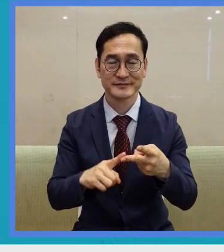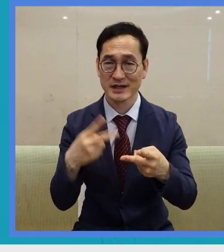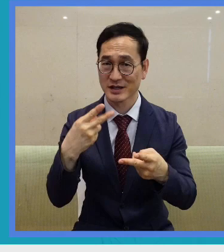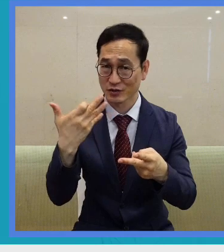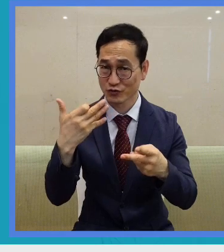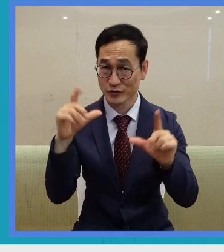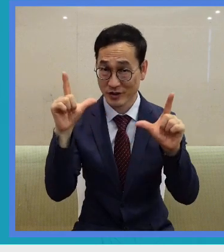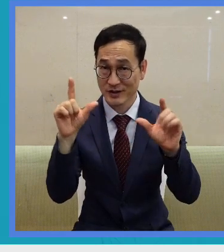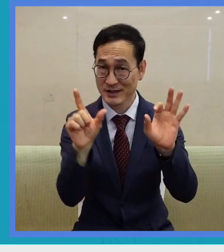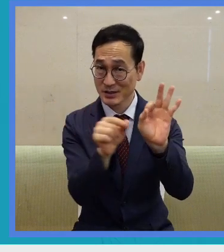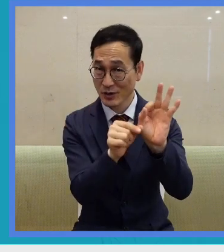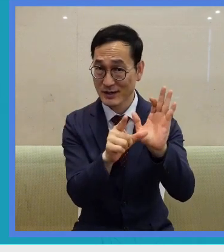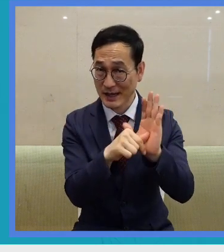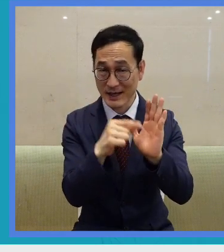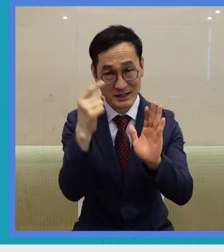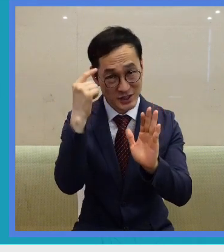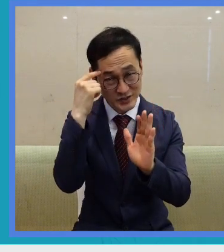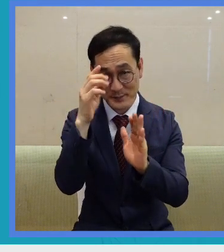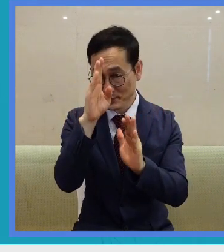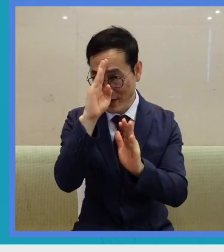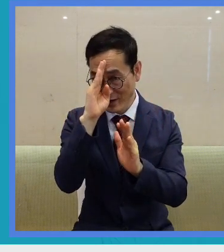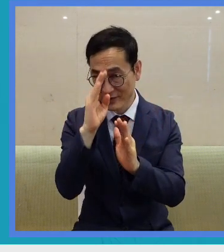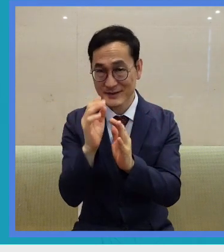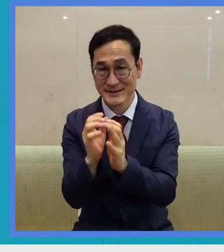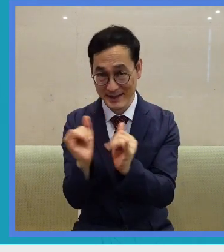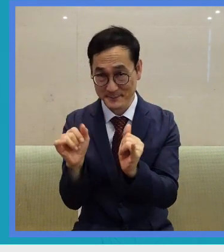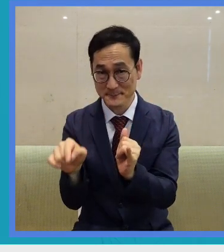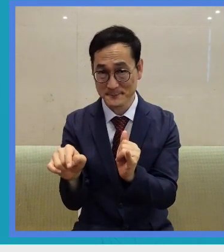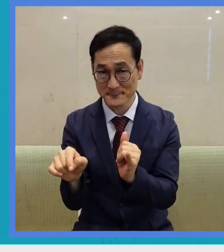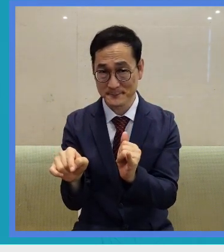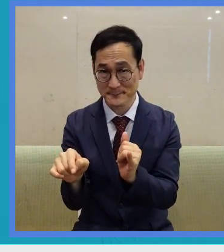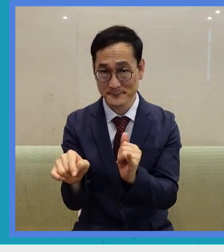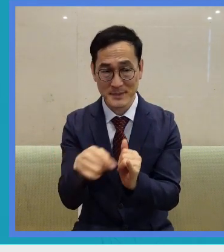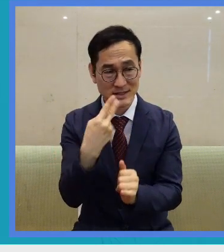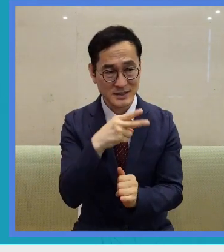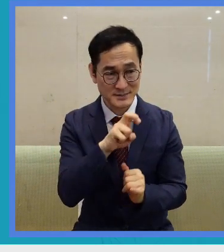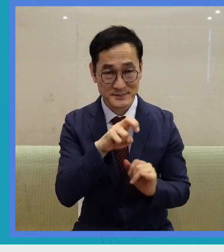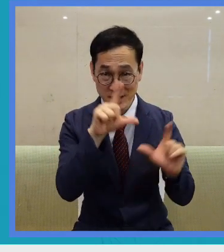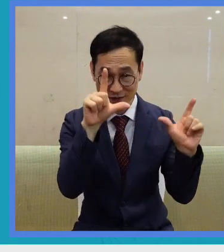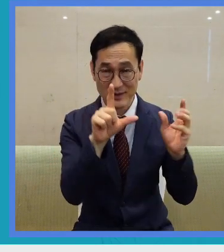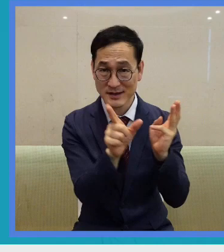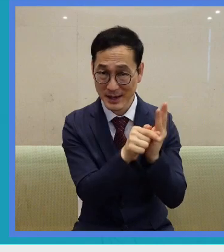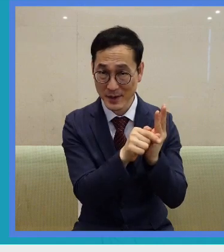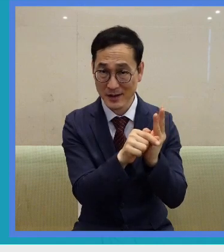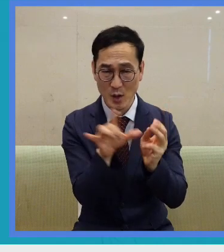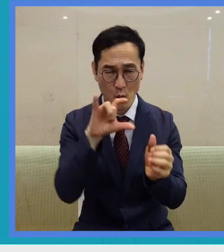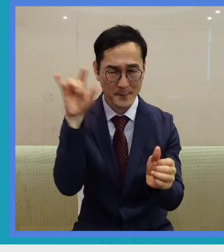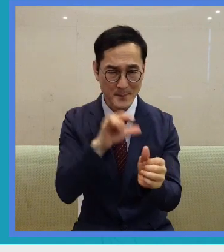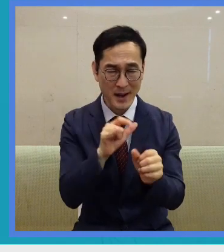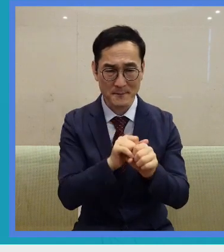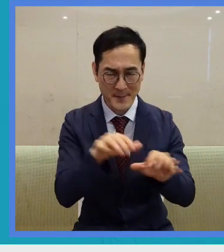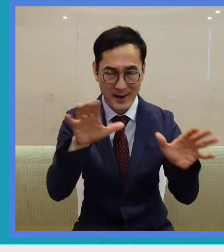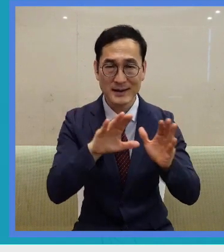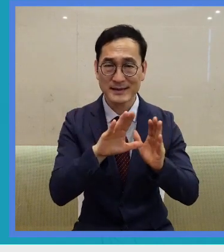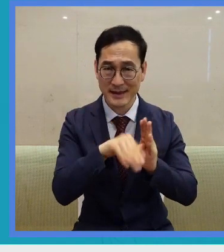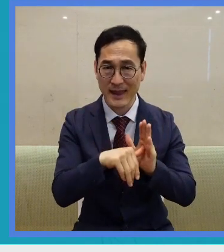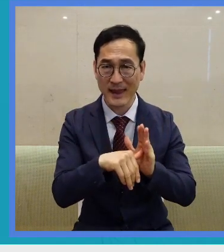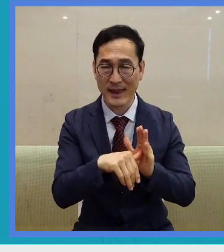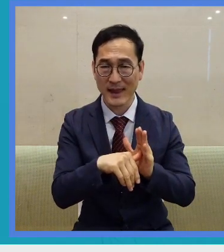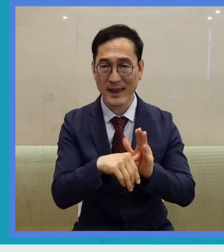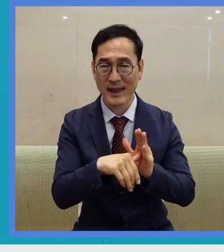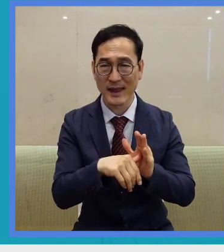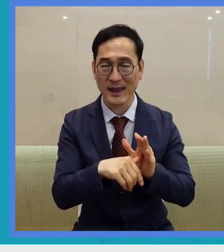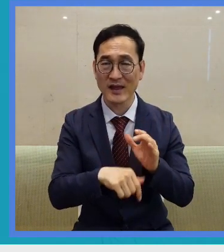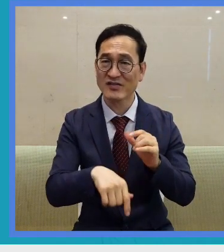2019년 10월에 정신과적 문제가 있었던 아동들이 2020년 봄이죠. 그러니까 코로나 딱 터지고 나서 모든 지표가 나아졌어요.